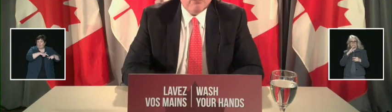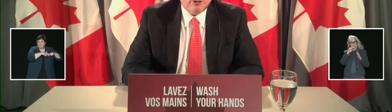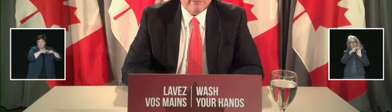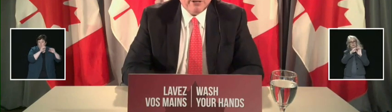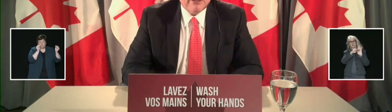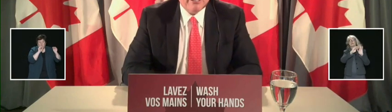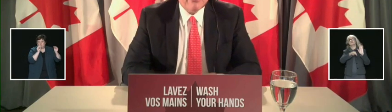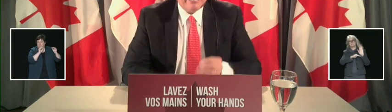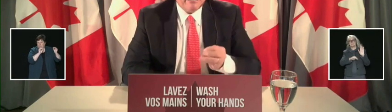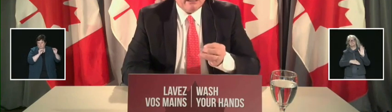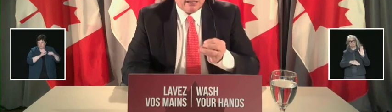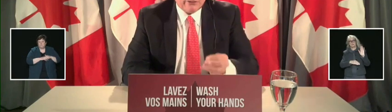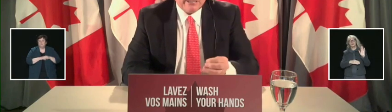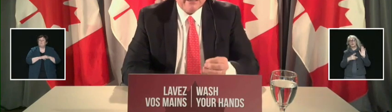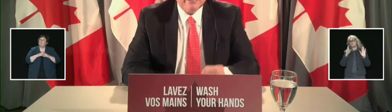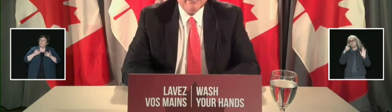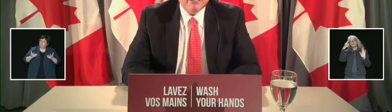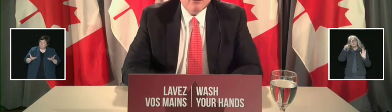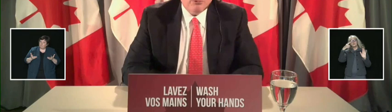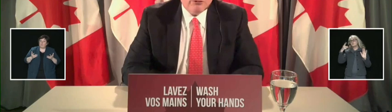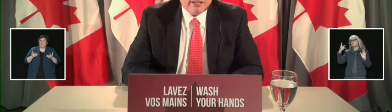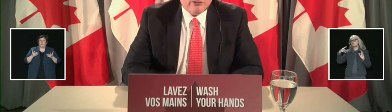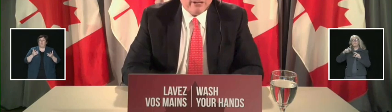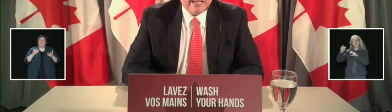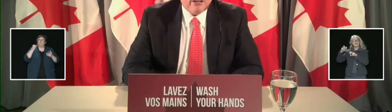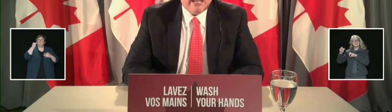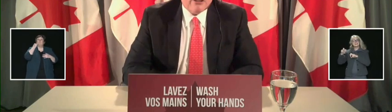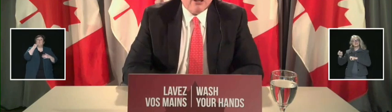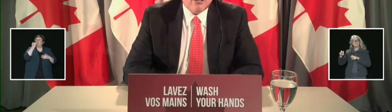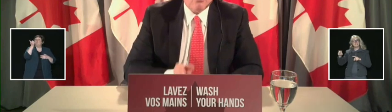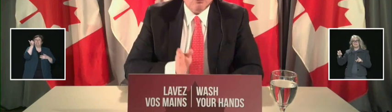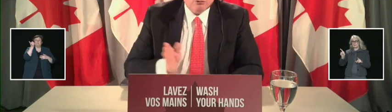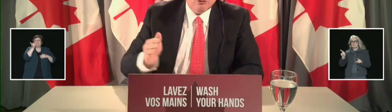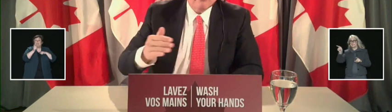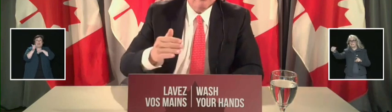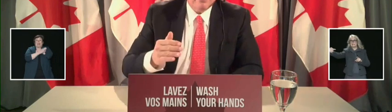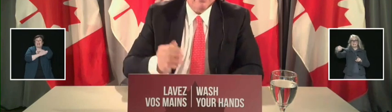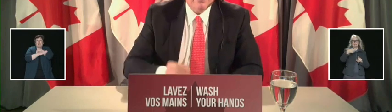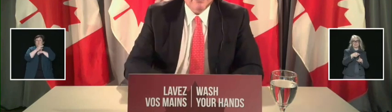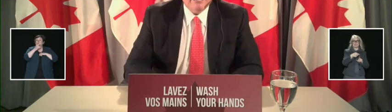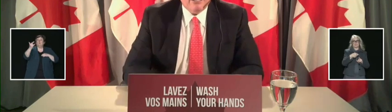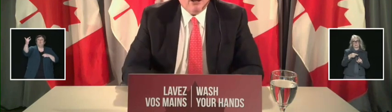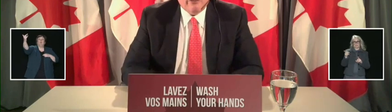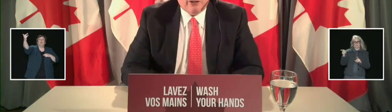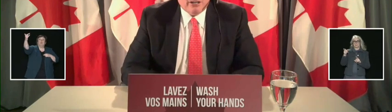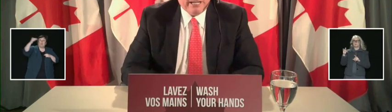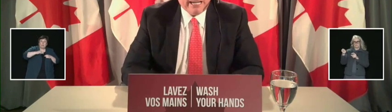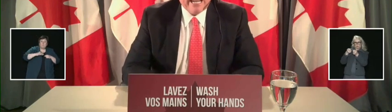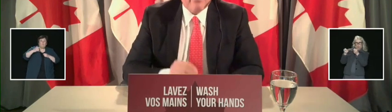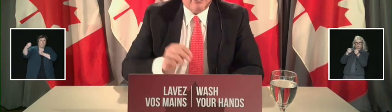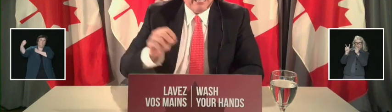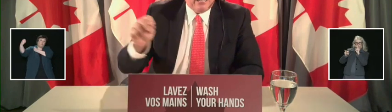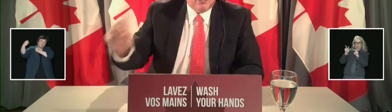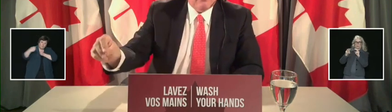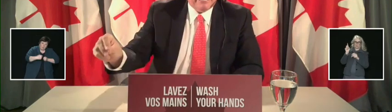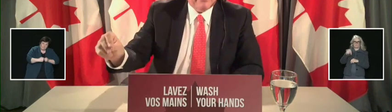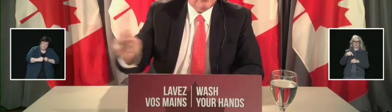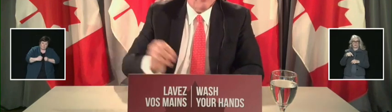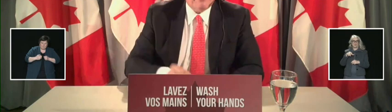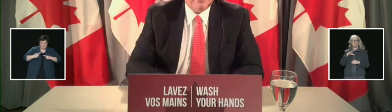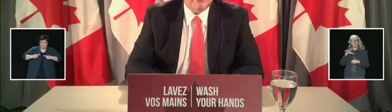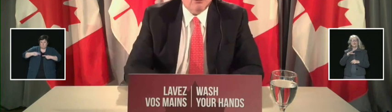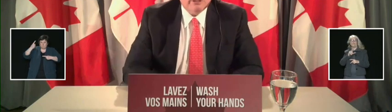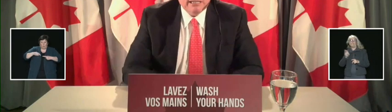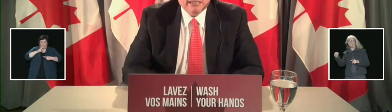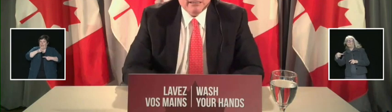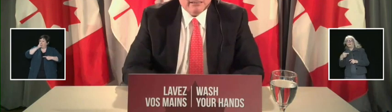nécessaires pour les passagers en transit pour s'assurer que les gens ne contournent pas un vol direct en allant, par